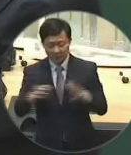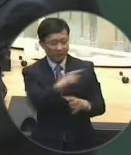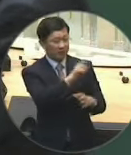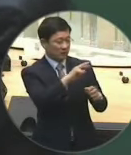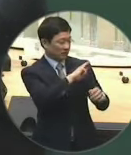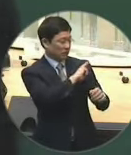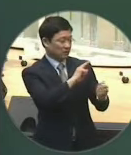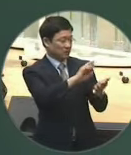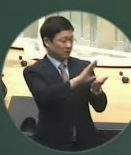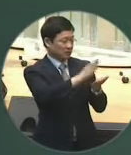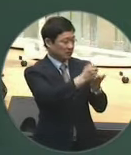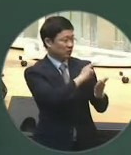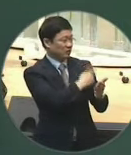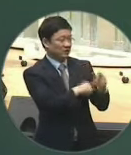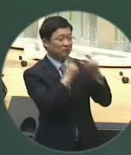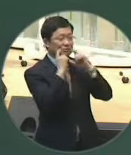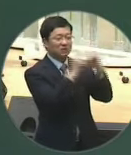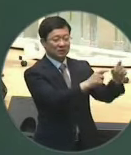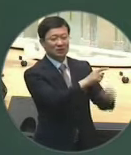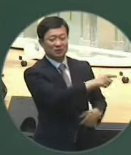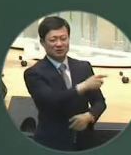heresy. 이 특히 교권이